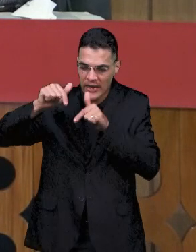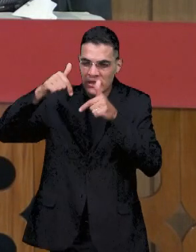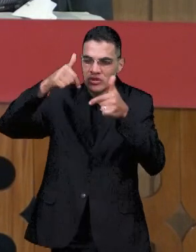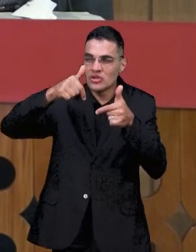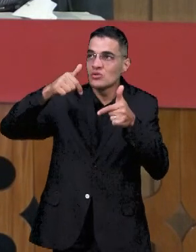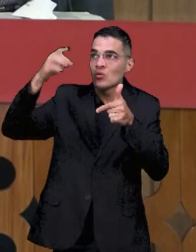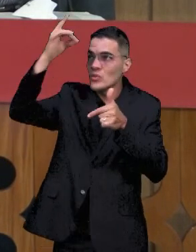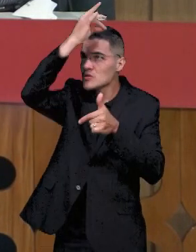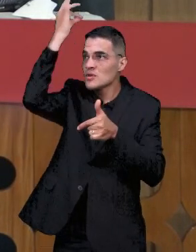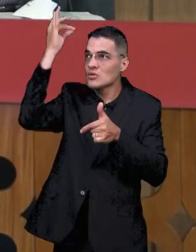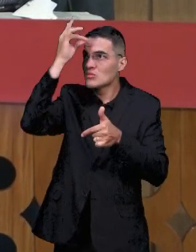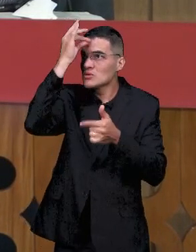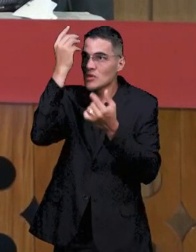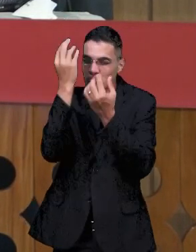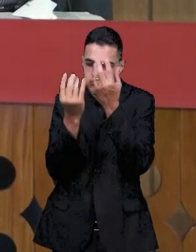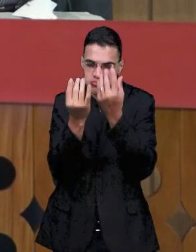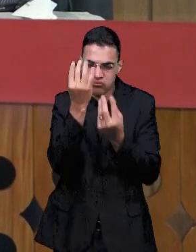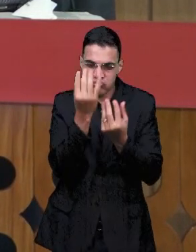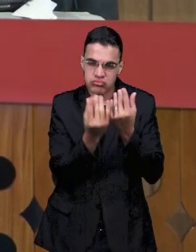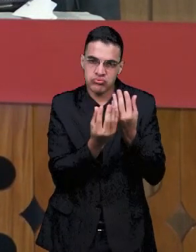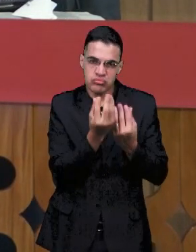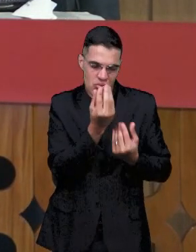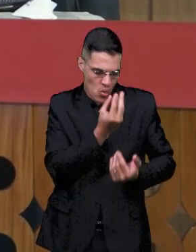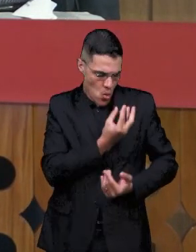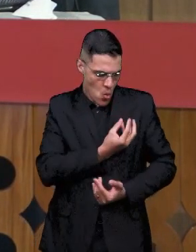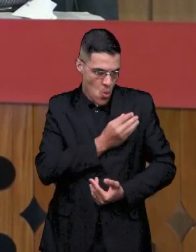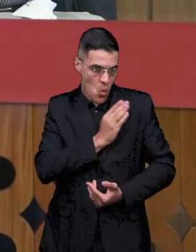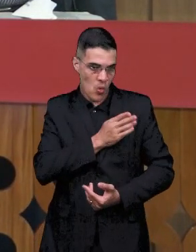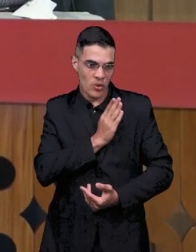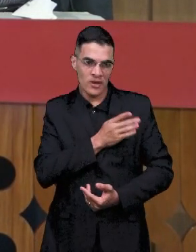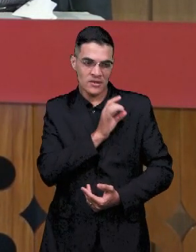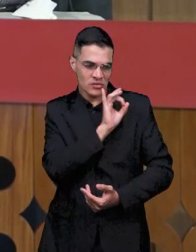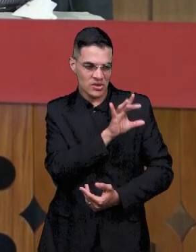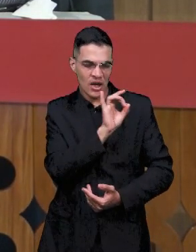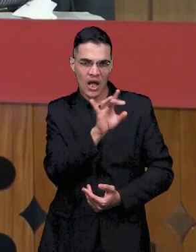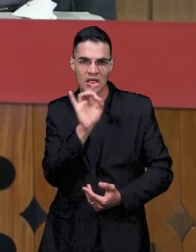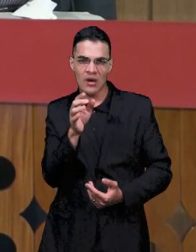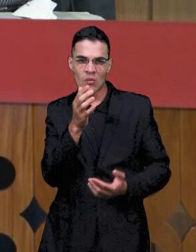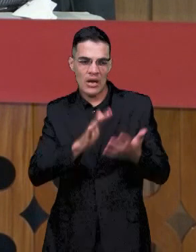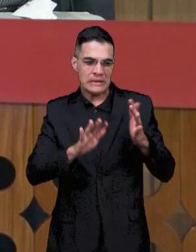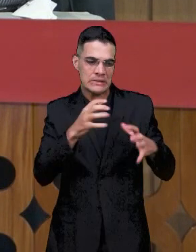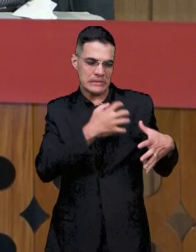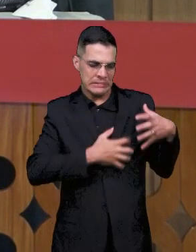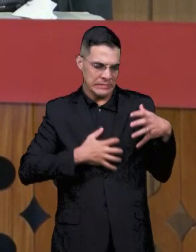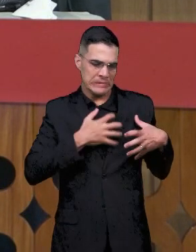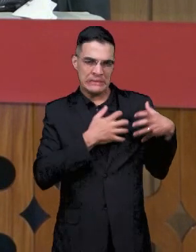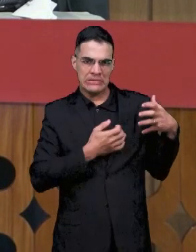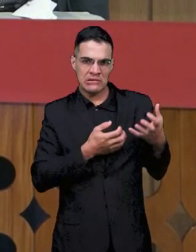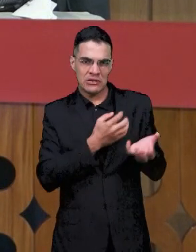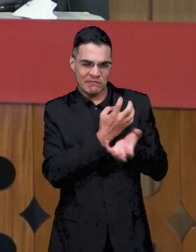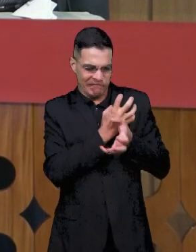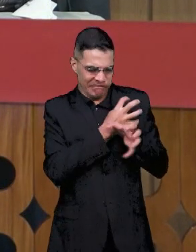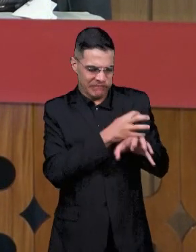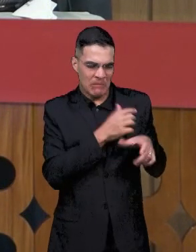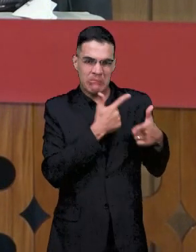Святого войдет и действует в сердцах, которых горькие